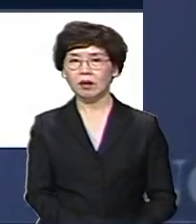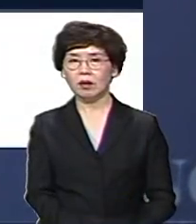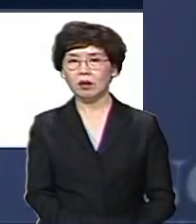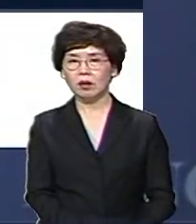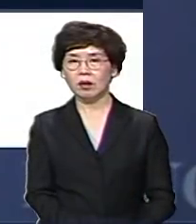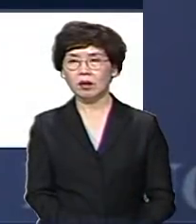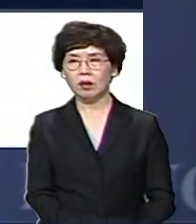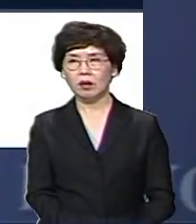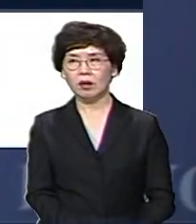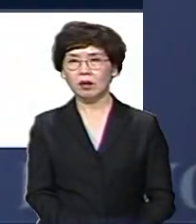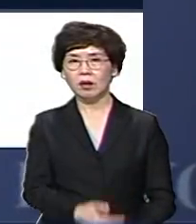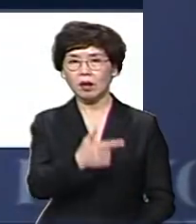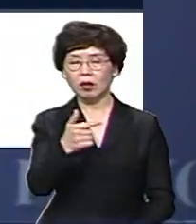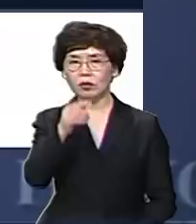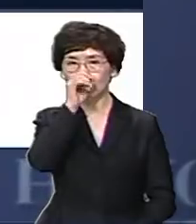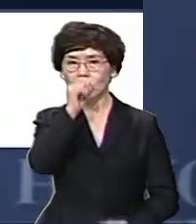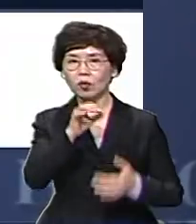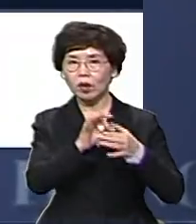그리고